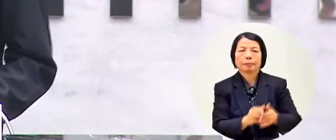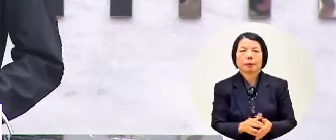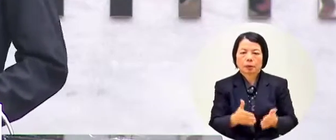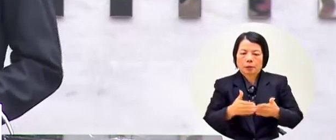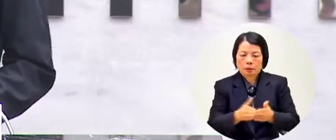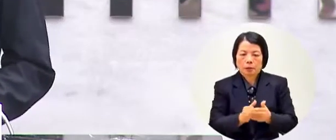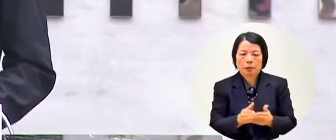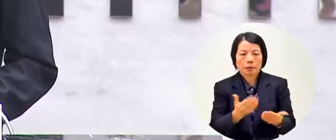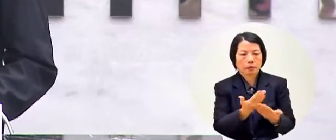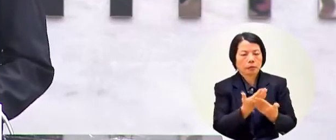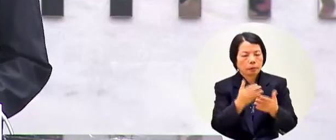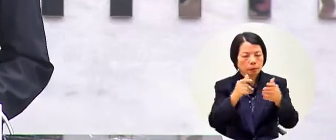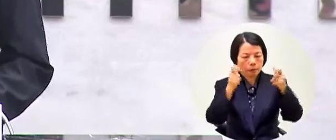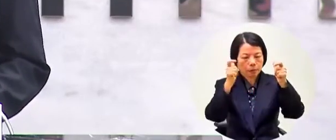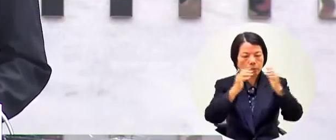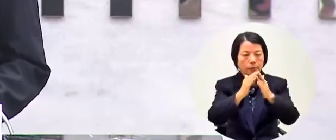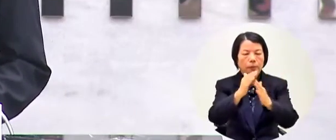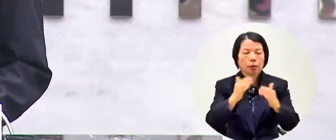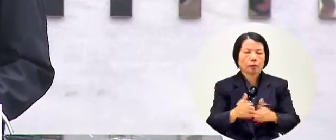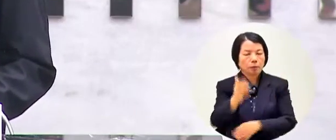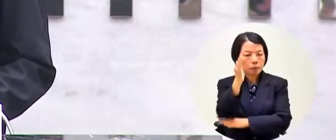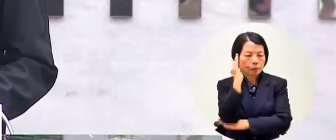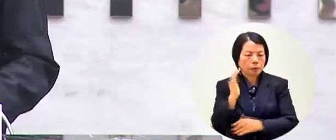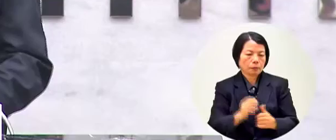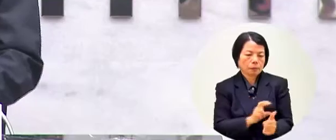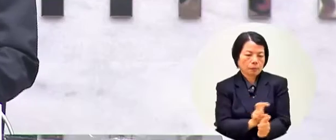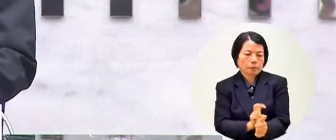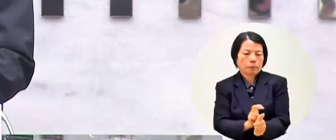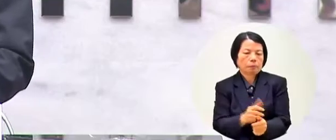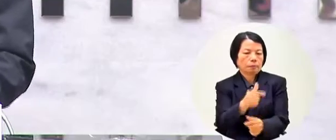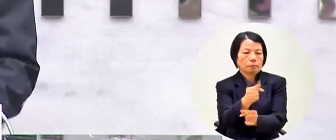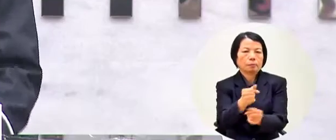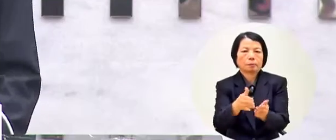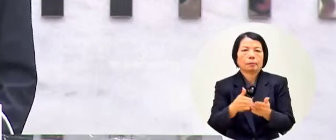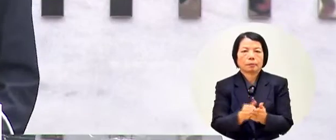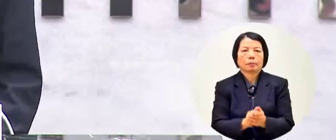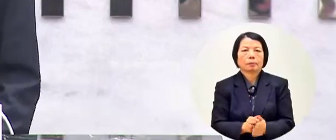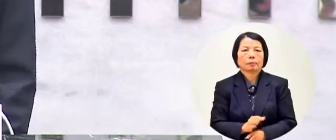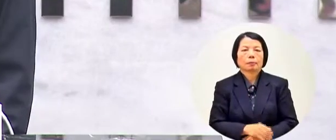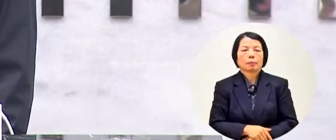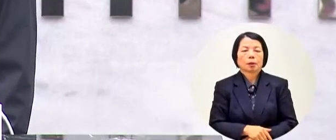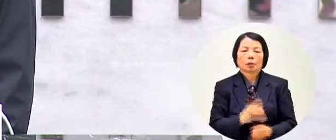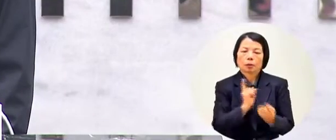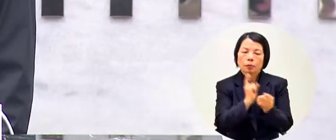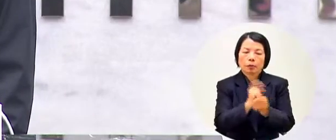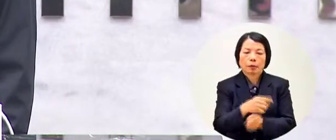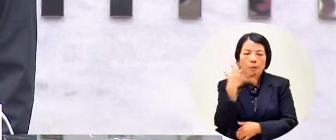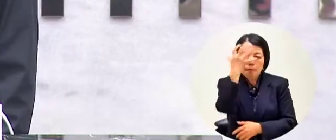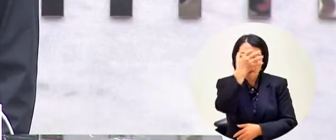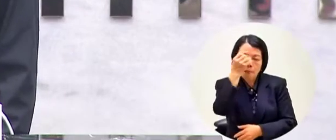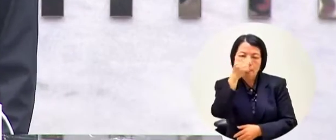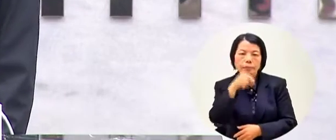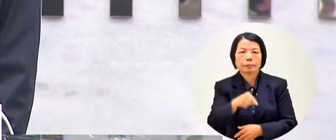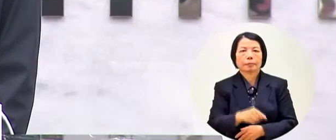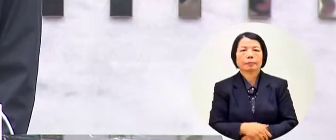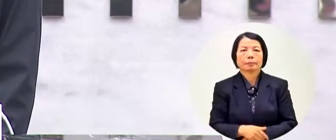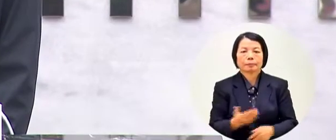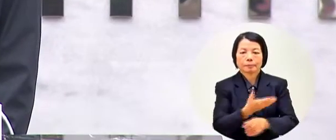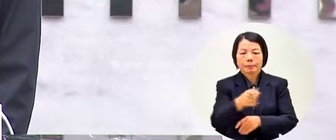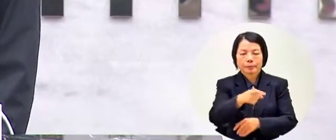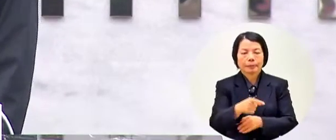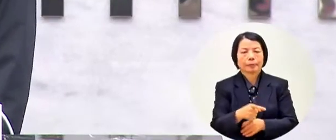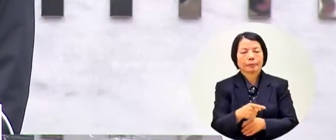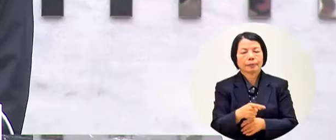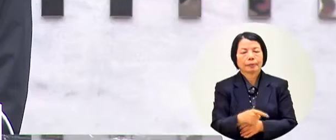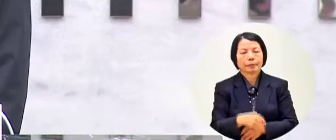到政府尽可能的照顾，这个已经命令下达。对于银发族，我们要让他们在